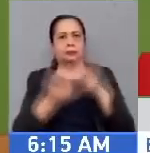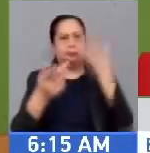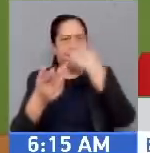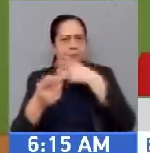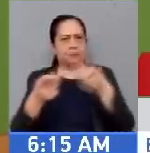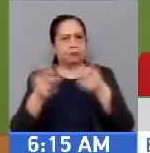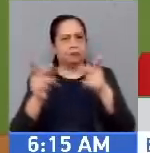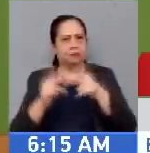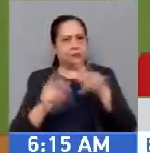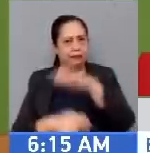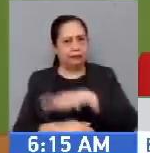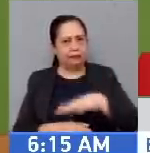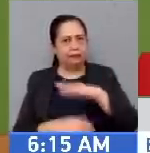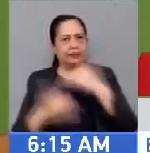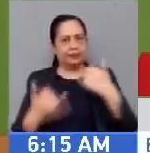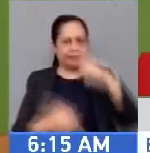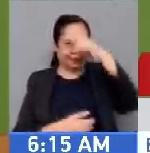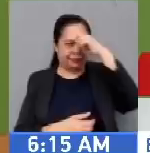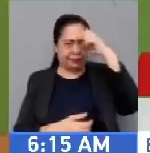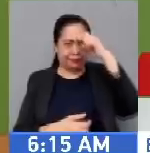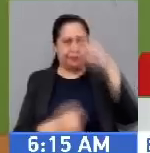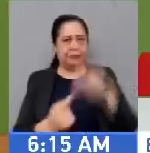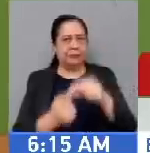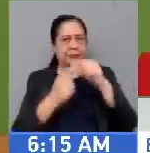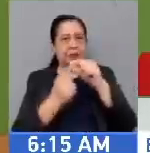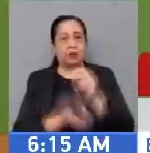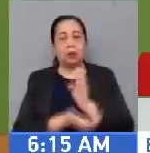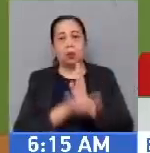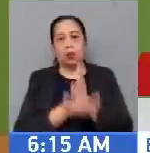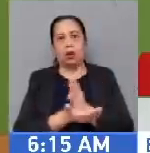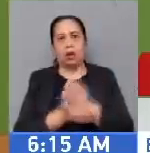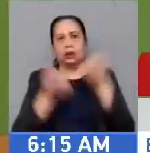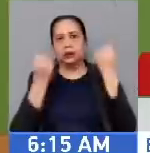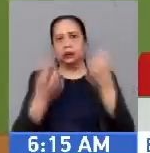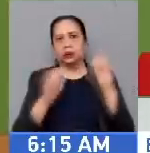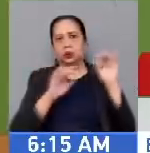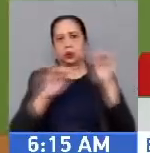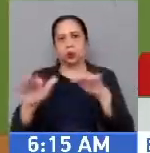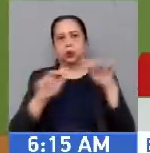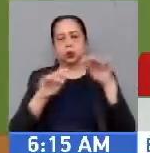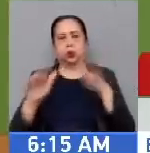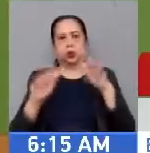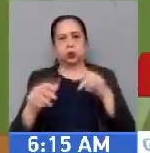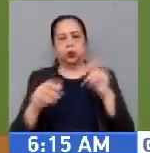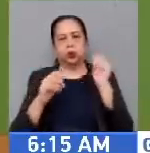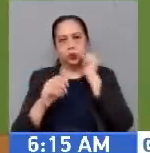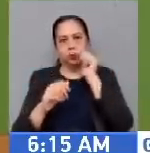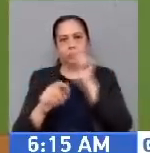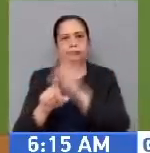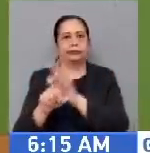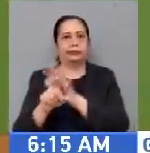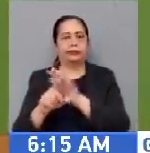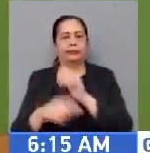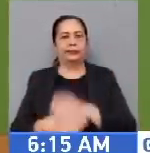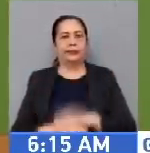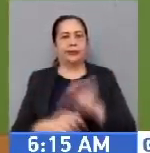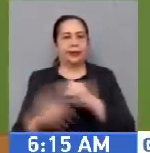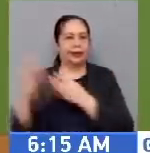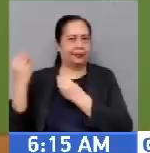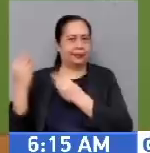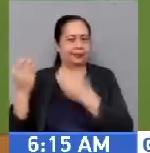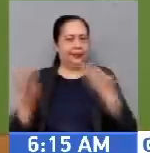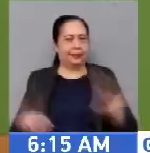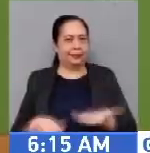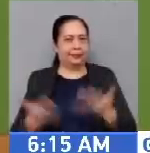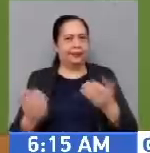ngayong tag-init. Lalo na sa Boracay Island, na libo-libong turista ang dumadayo araw-araw. Yan ang latest mula dito sa Iloilo